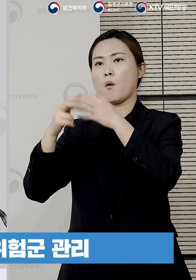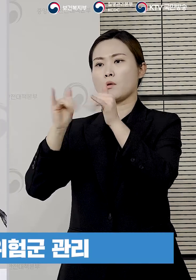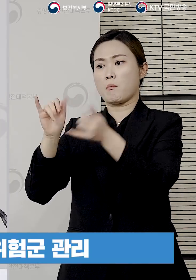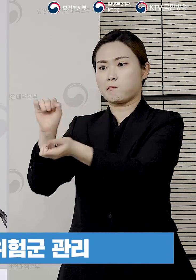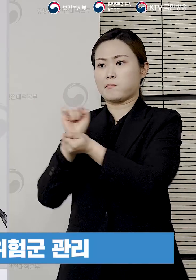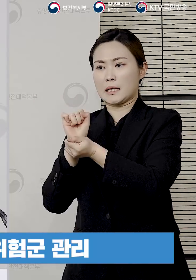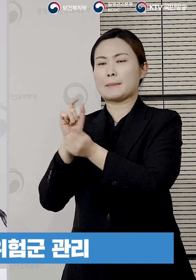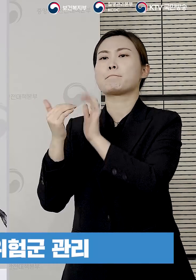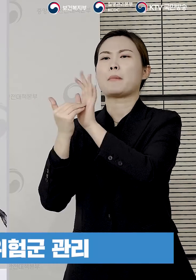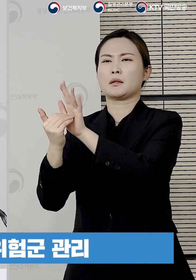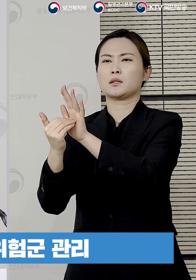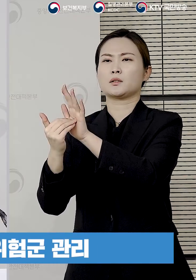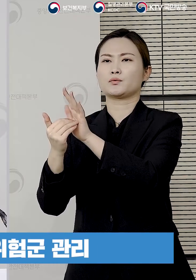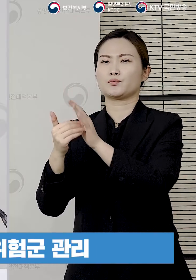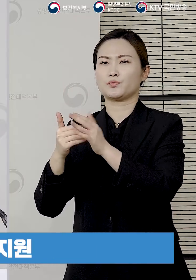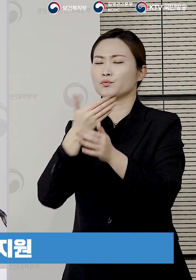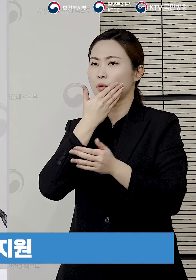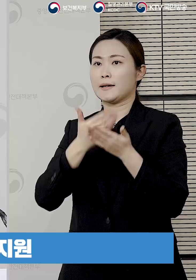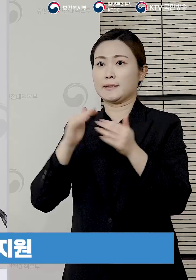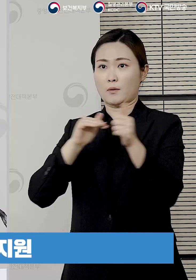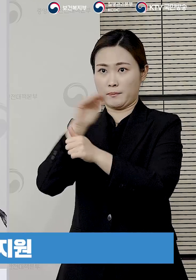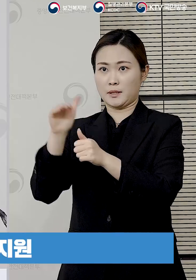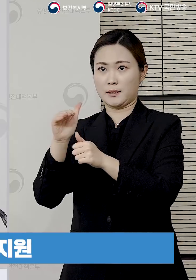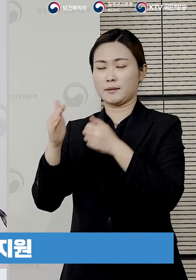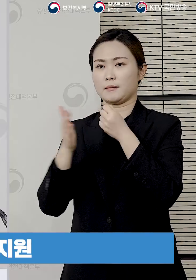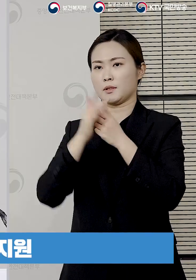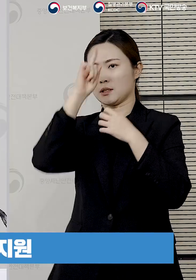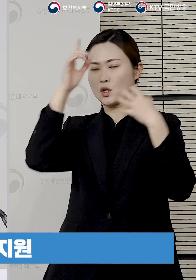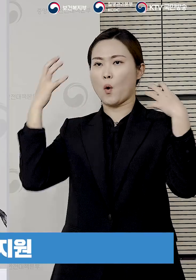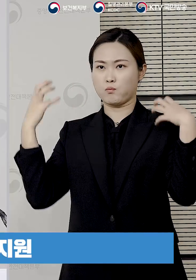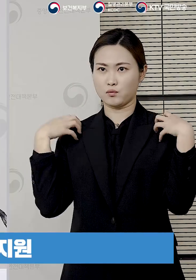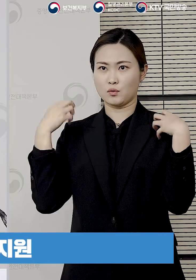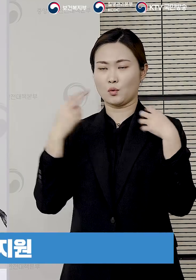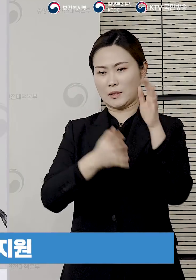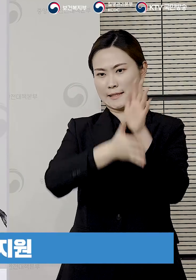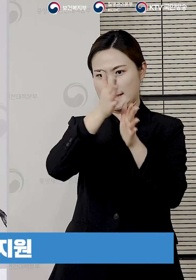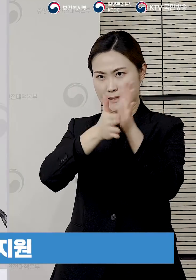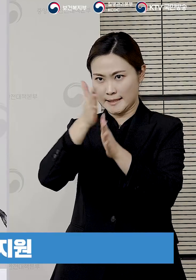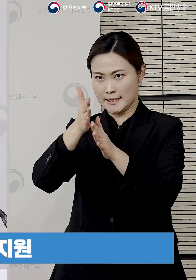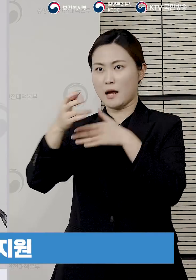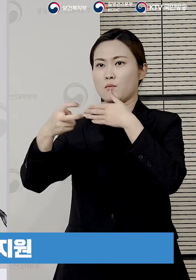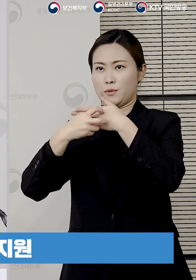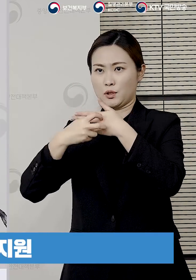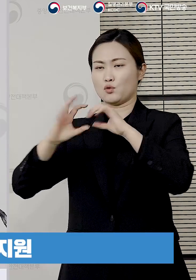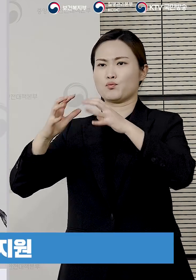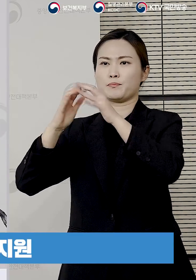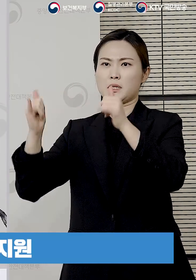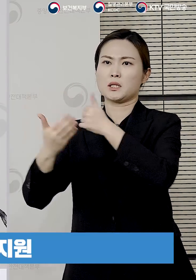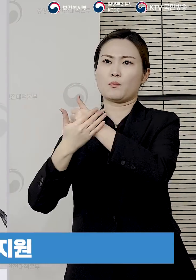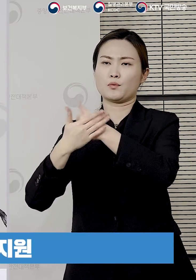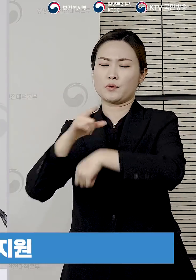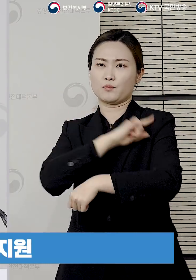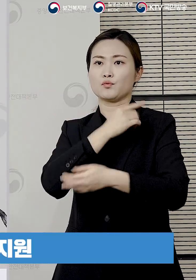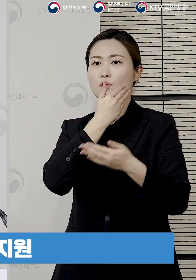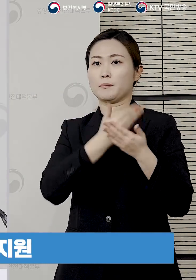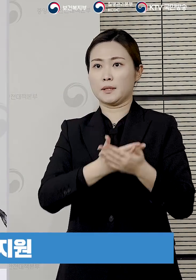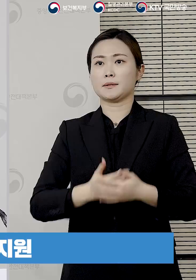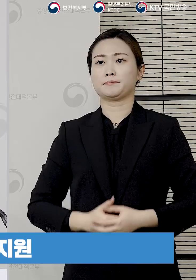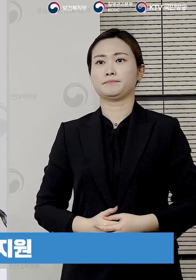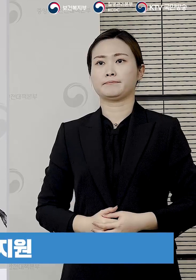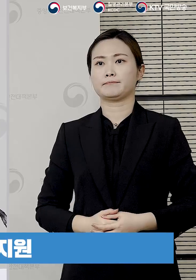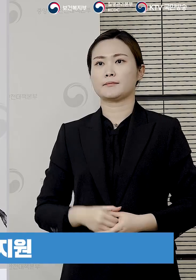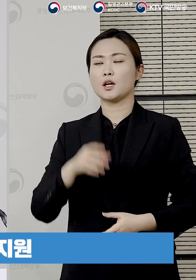매우 중요한 상황입니다. 이를 위해서는 정부의 노력과 함께 지자체와 의료계, 국민들의 협조가 매우